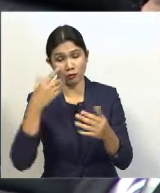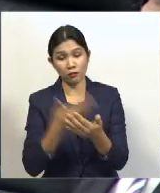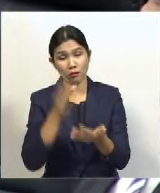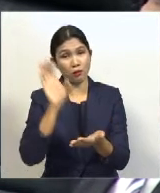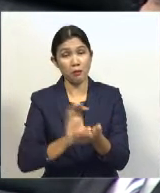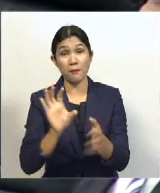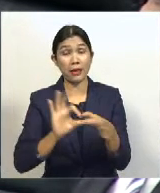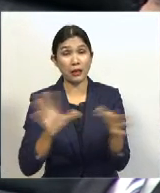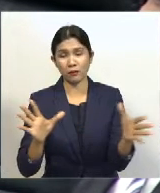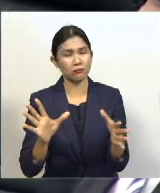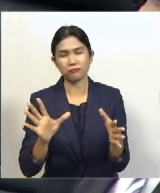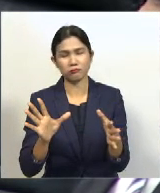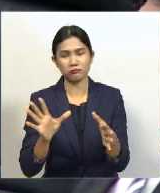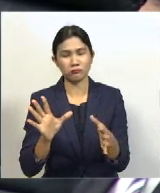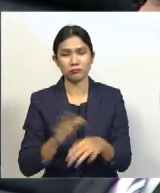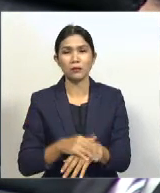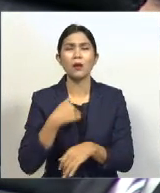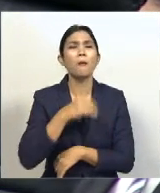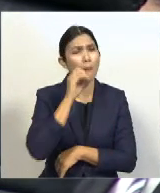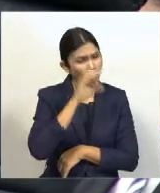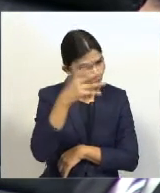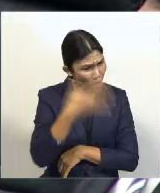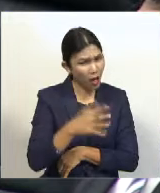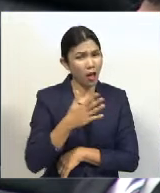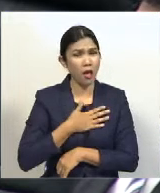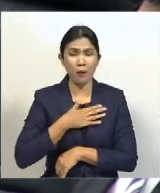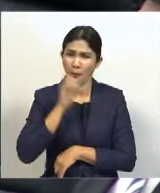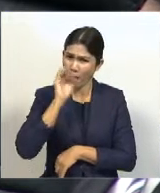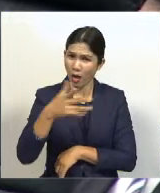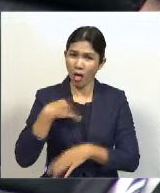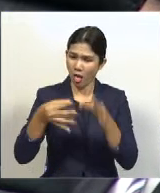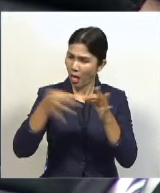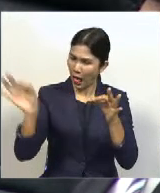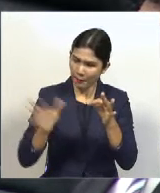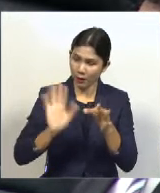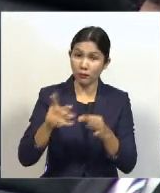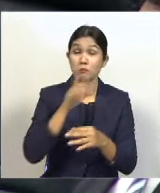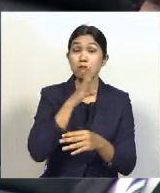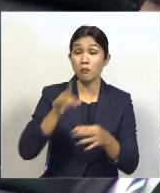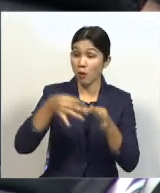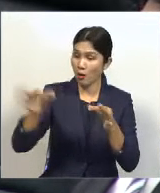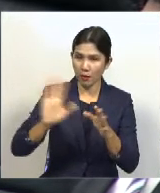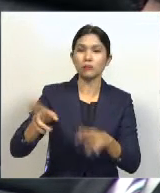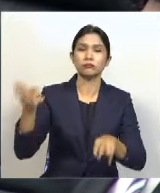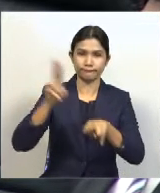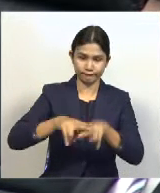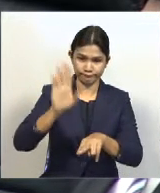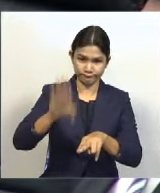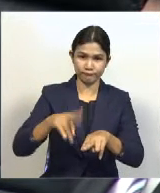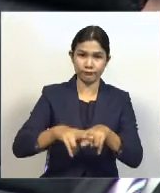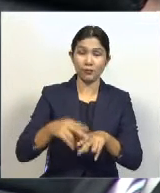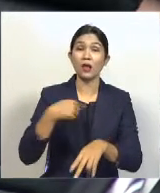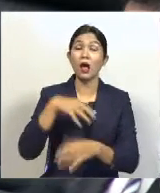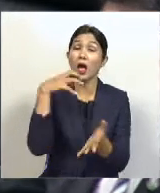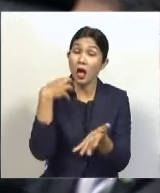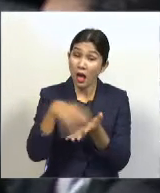ณอยู่ดิ ผมบอกท่านแล้วตั้งแต่ต้นผมไม่พูดถึงเนื้อหา ถ้าท่านไม่พูดเรื่องงบประมาณท่านก็ควรจะนั่งลงแล้วครับ ผมพู